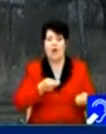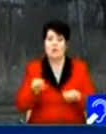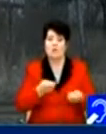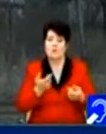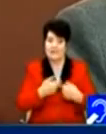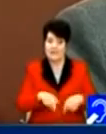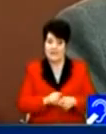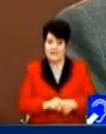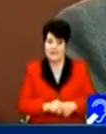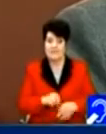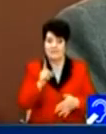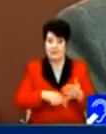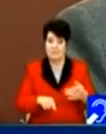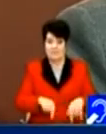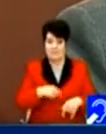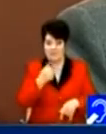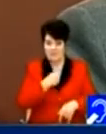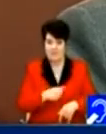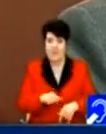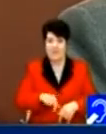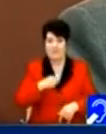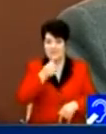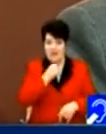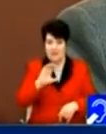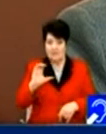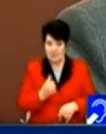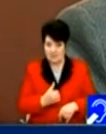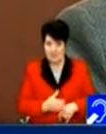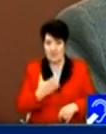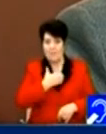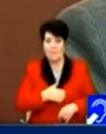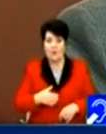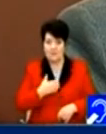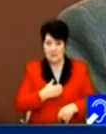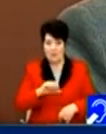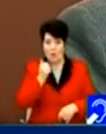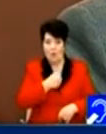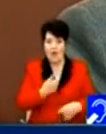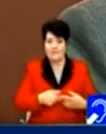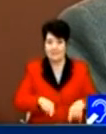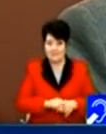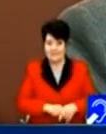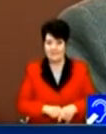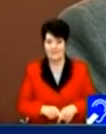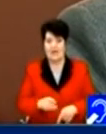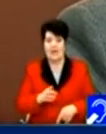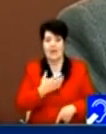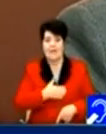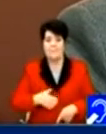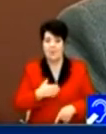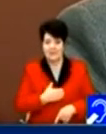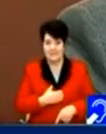asta sperăm foarte mult ca în acest an centenar, cu un simbolism atât de important, un an cu atât de mare importanță